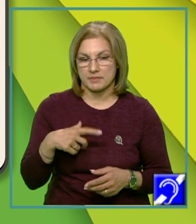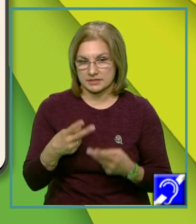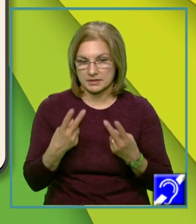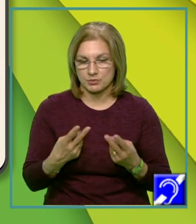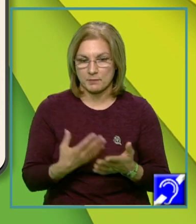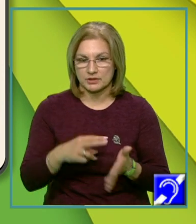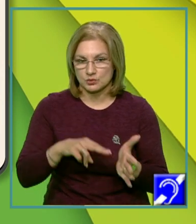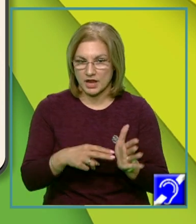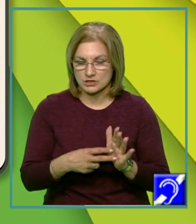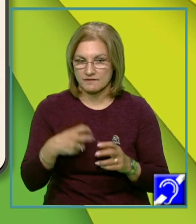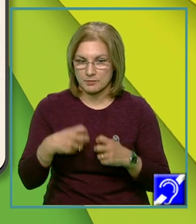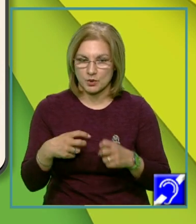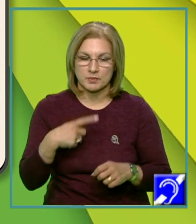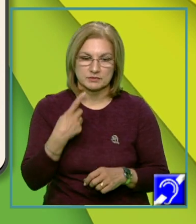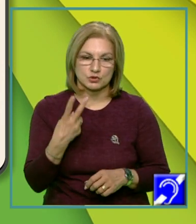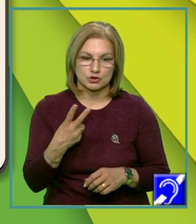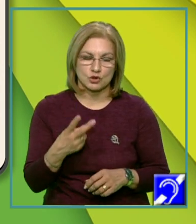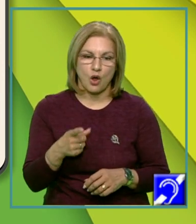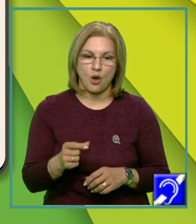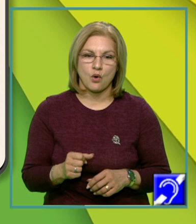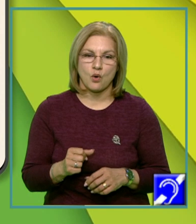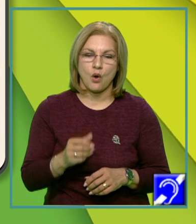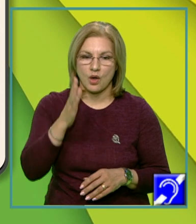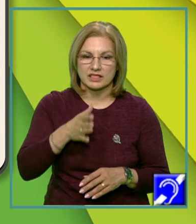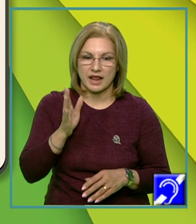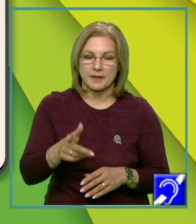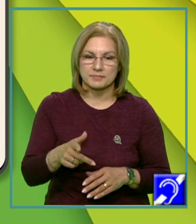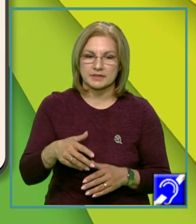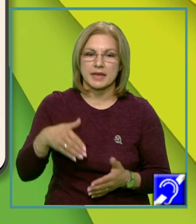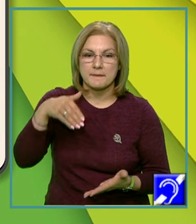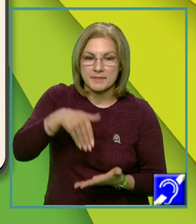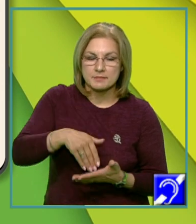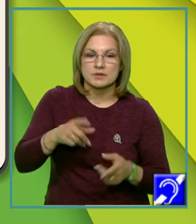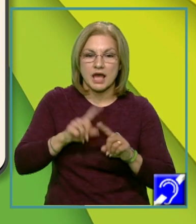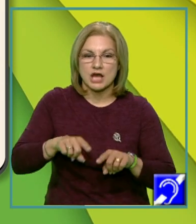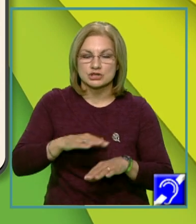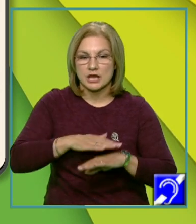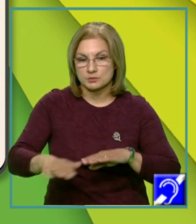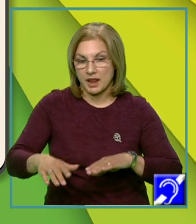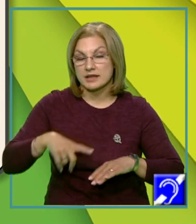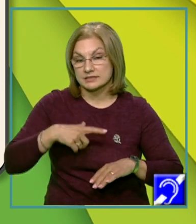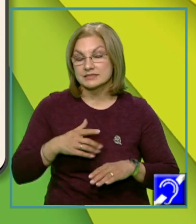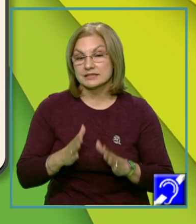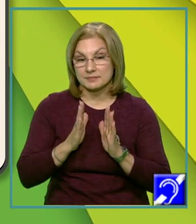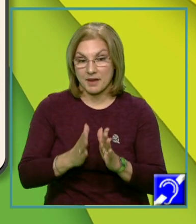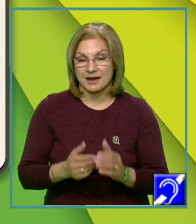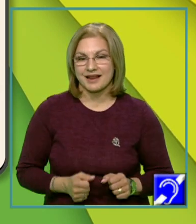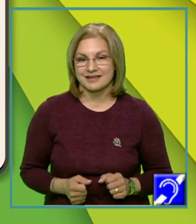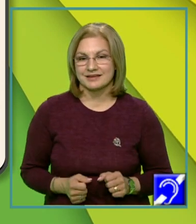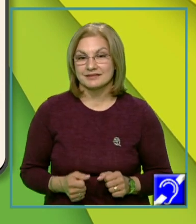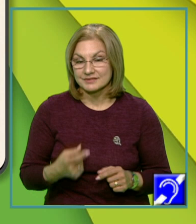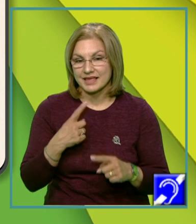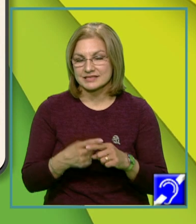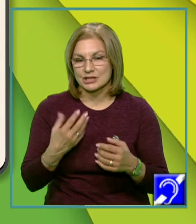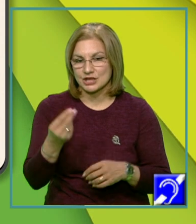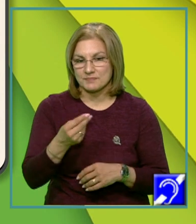problemelor ne spună că două drepte perpendiculare pe același plan sunt paralele exact ce am